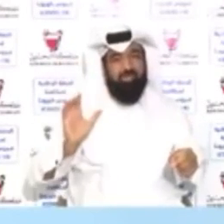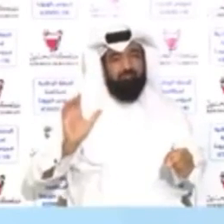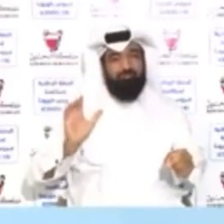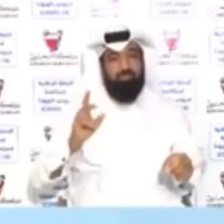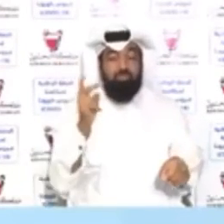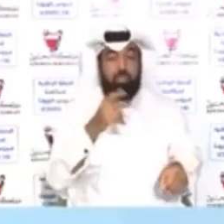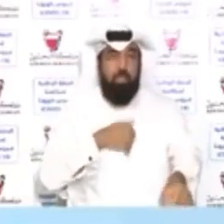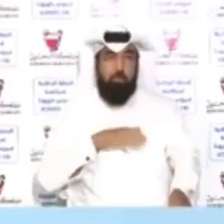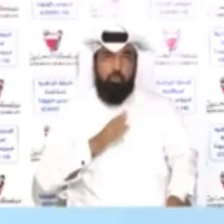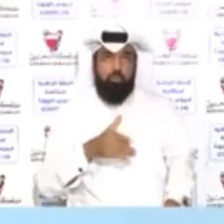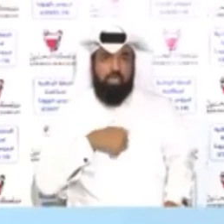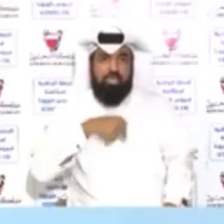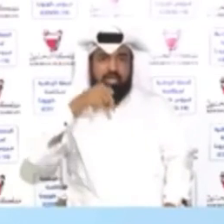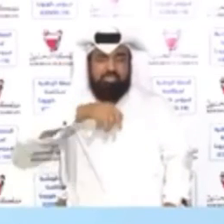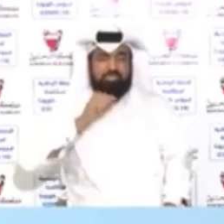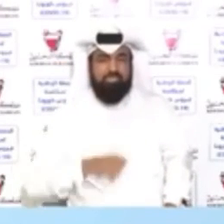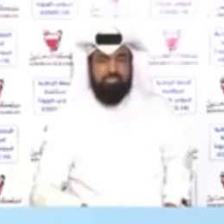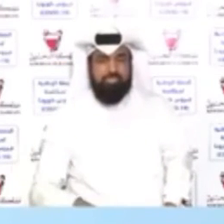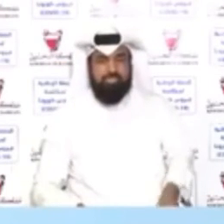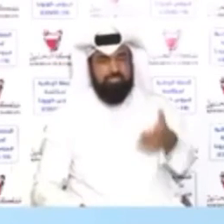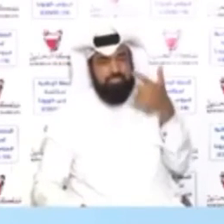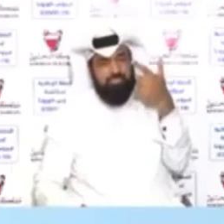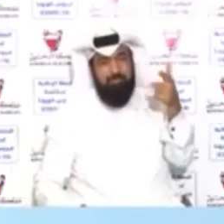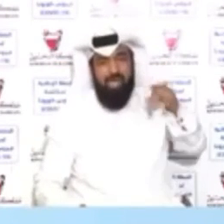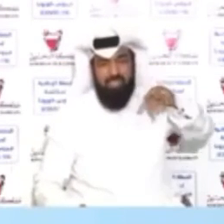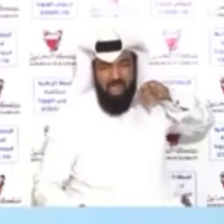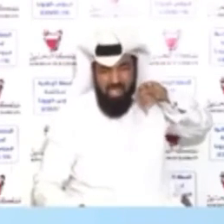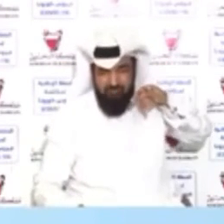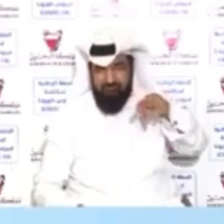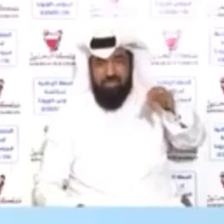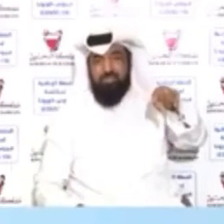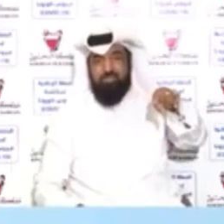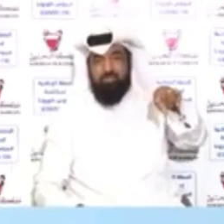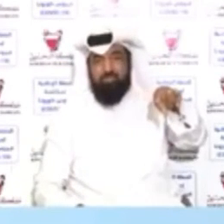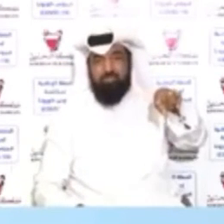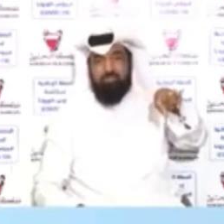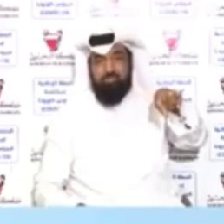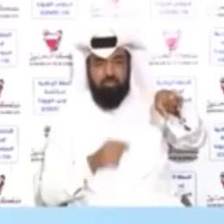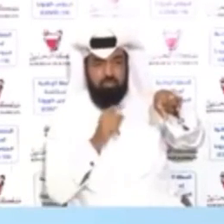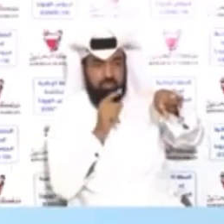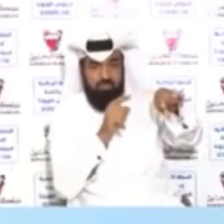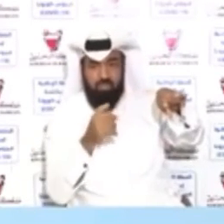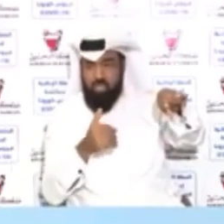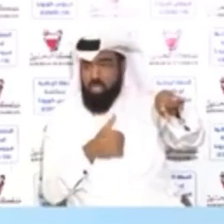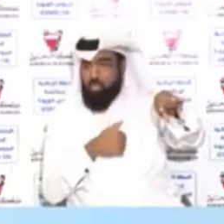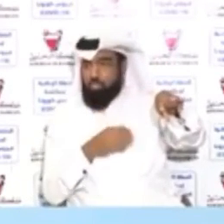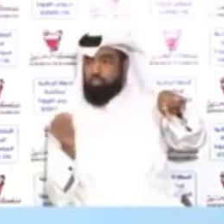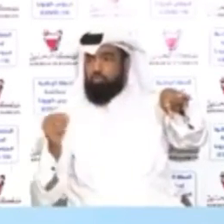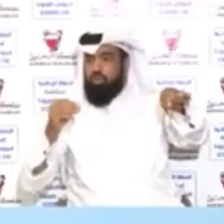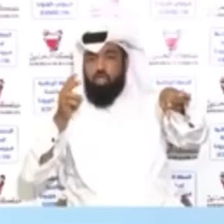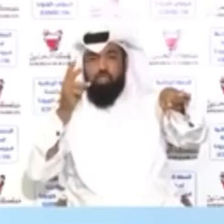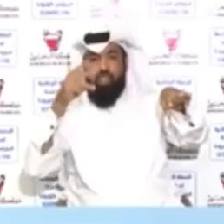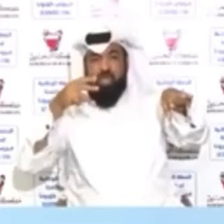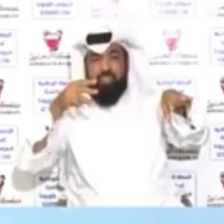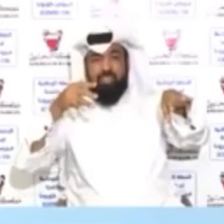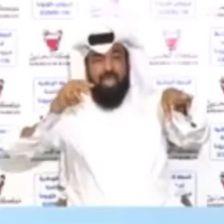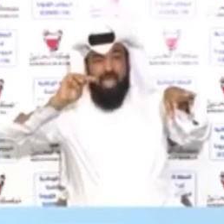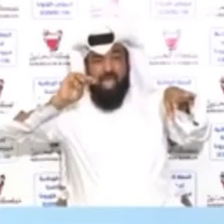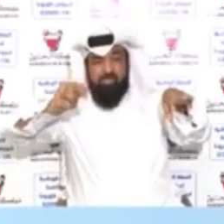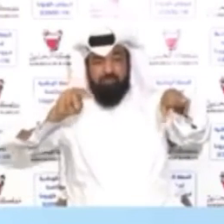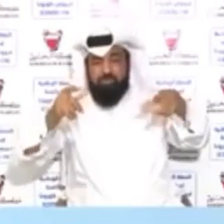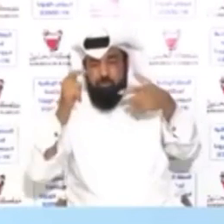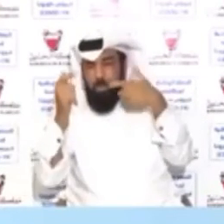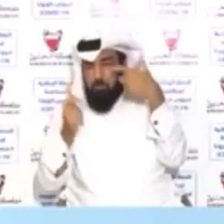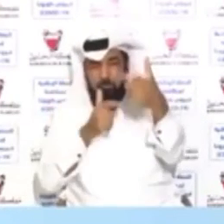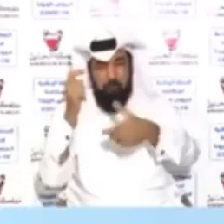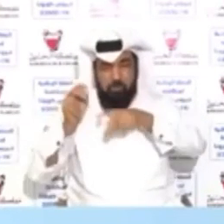في البحرين 7000 لكل مليون، هل هذا شيء زين مهب زين؟ هل هذا عدد عامة كبير بالنسبة نسبة وتناسب؟ لو كانت